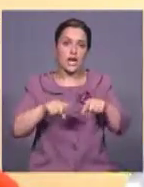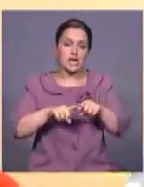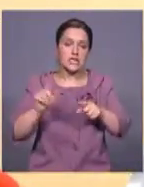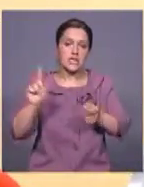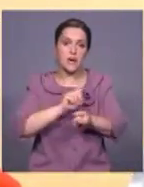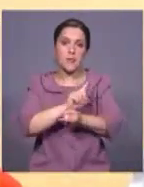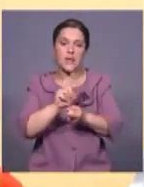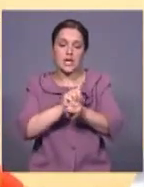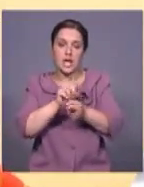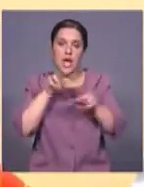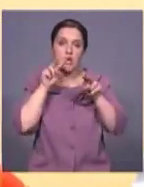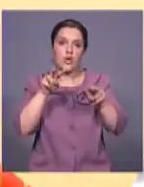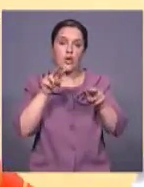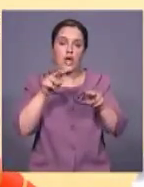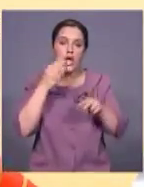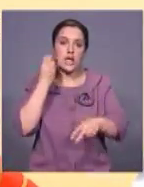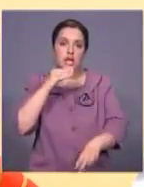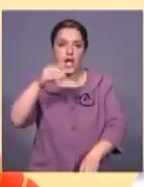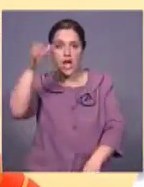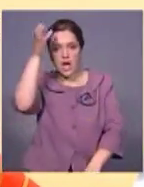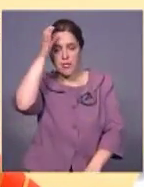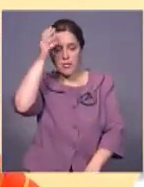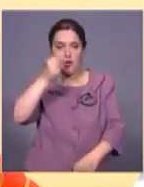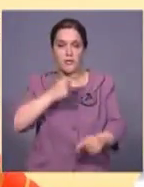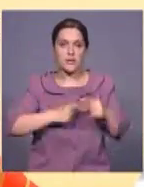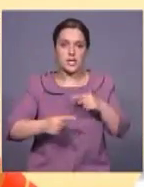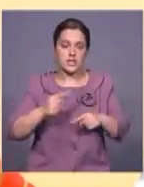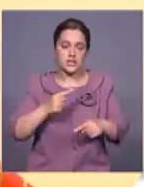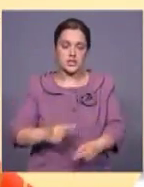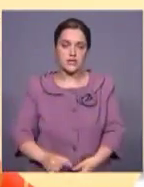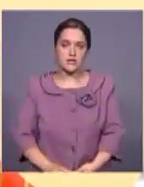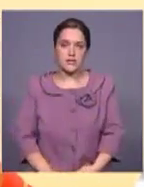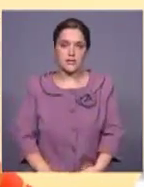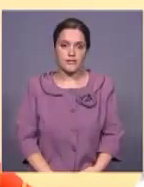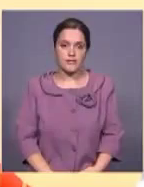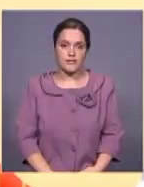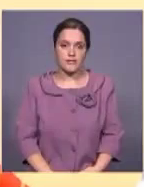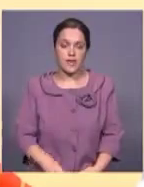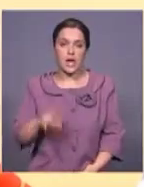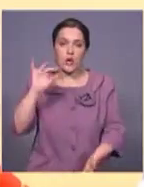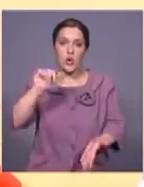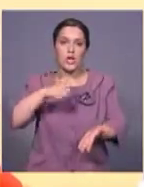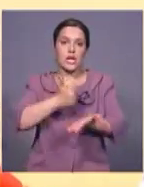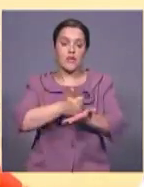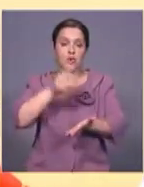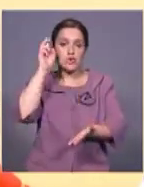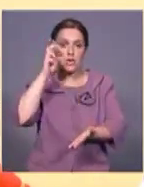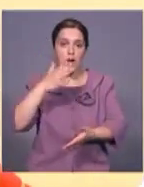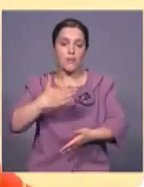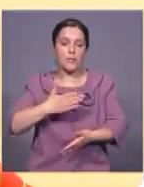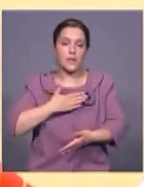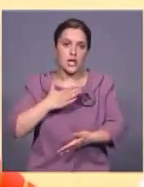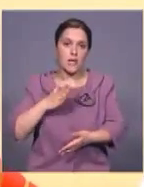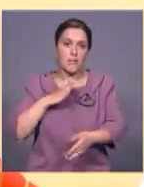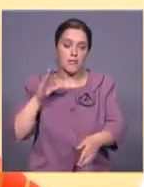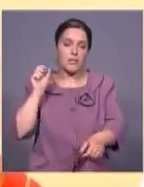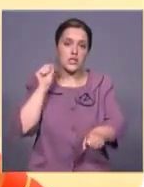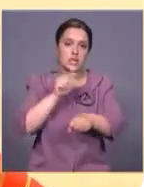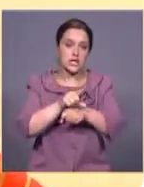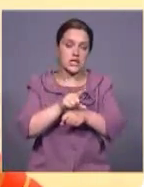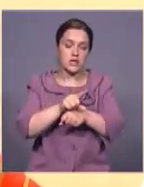контроль качества в образовании в бизнес. Но глава государства перед нами поставил задачу